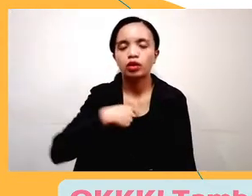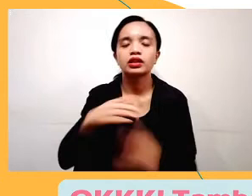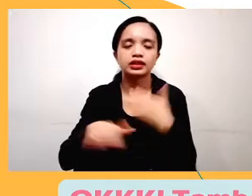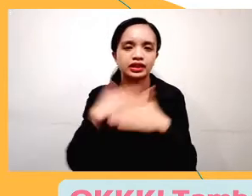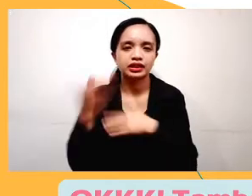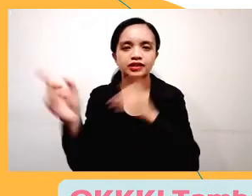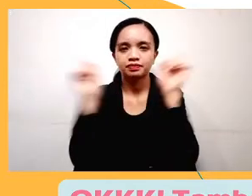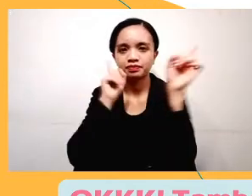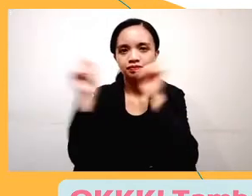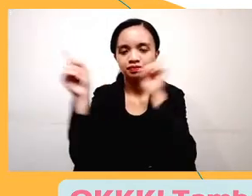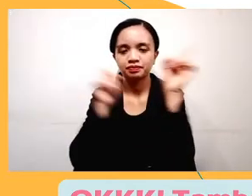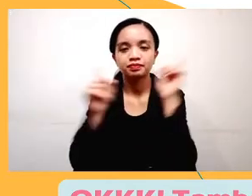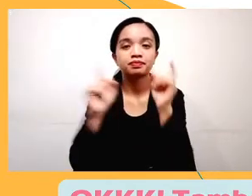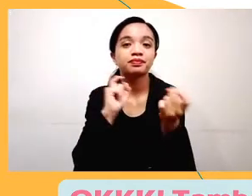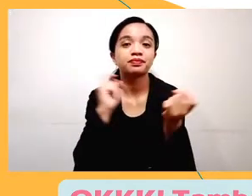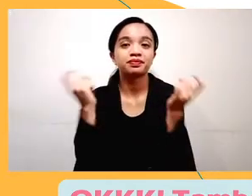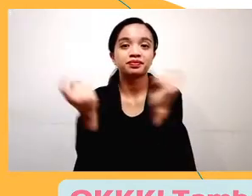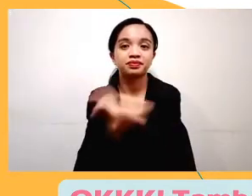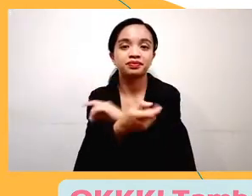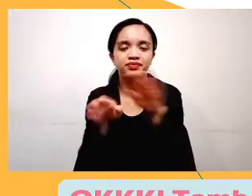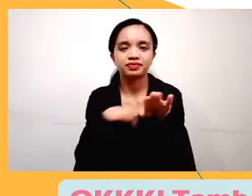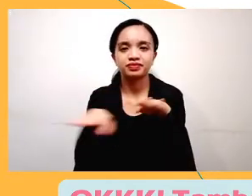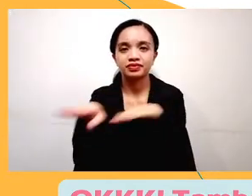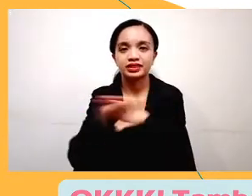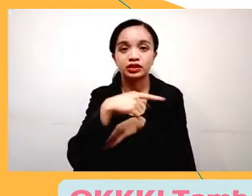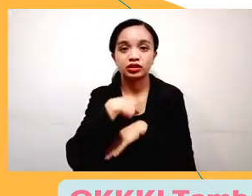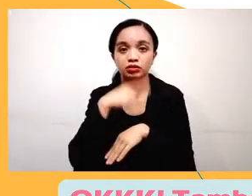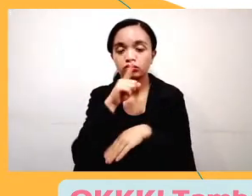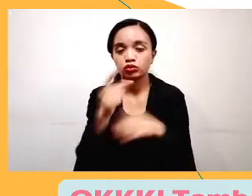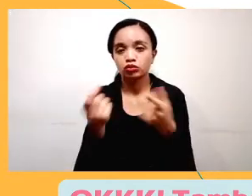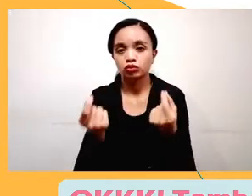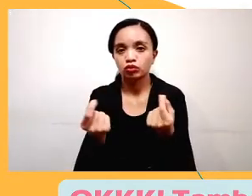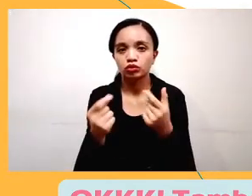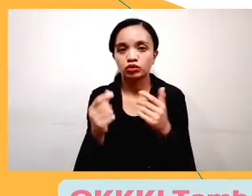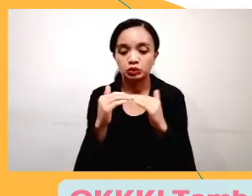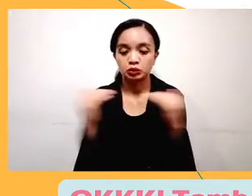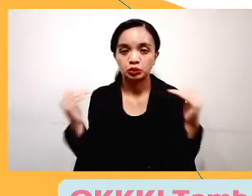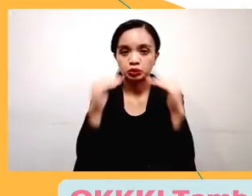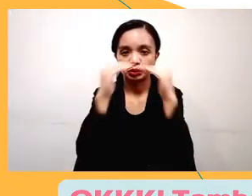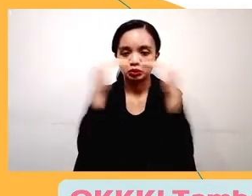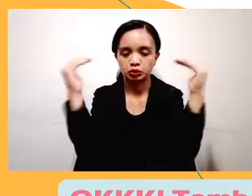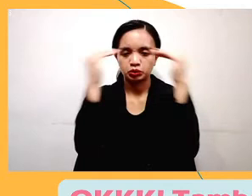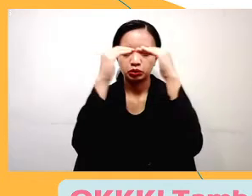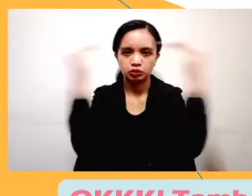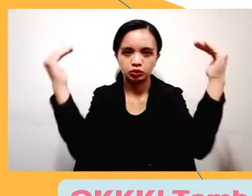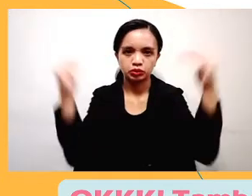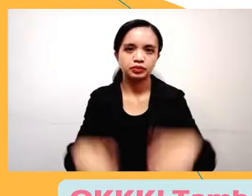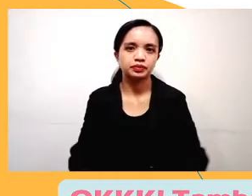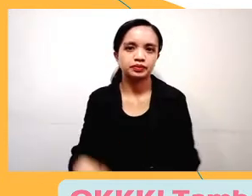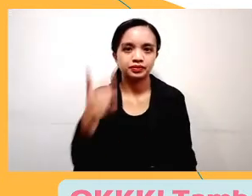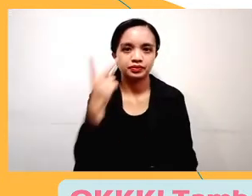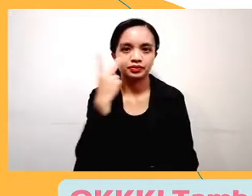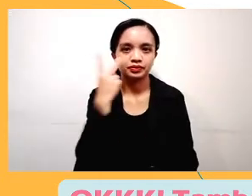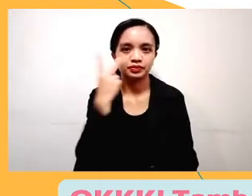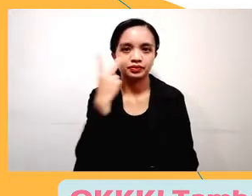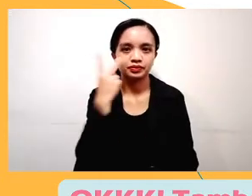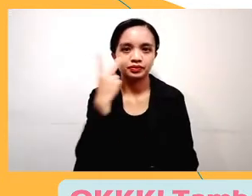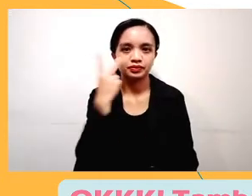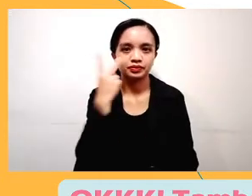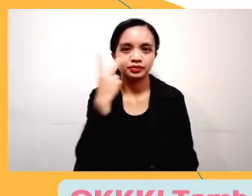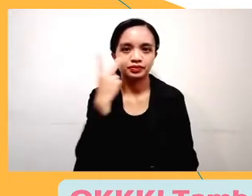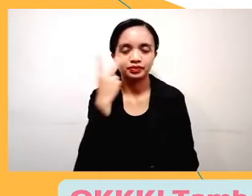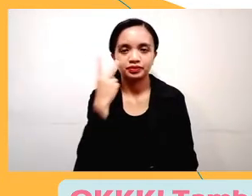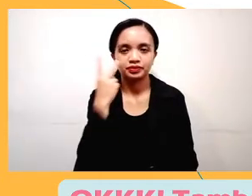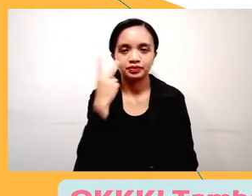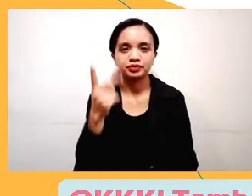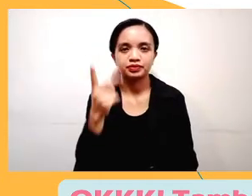konting transition steps. Kasi ang ginawa ko lang talaga, low, medium, high. Na. Lagyan natin ng konting transition. So, sa